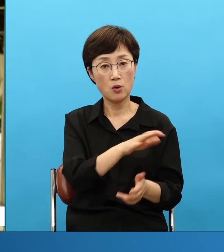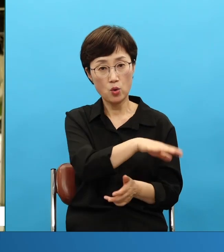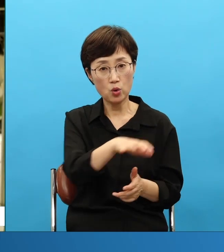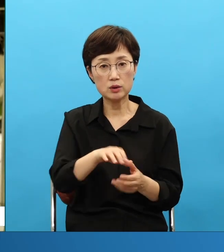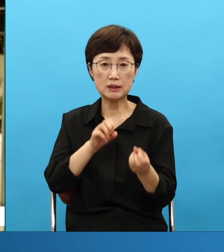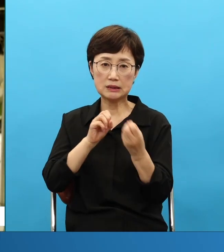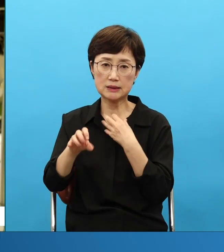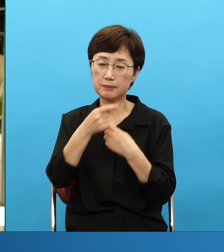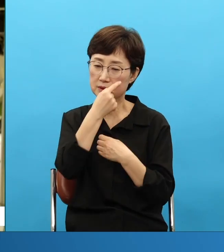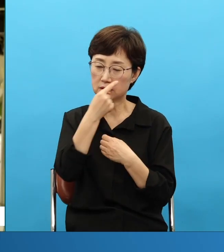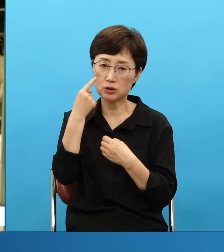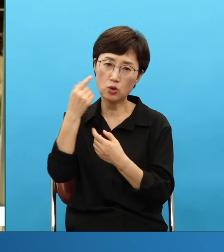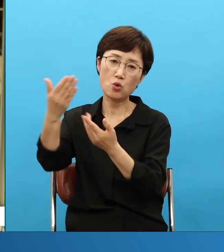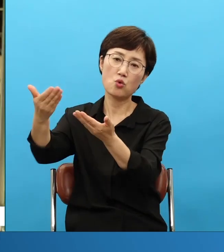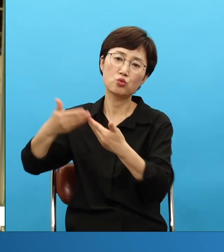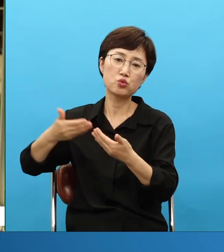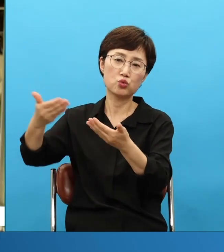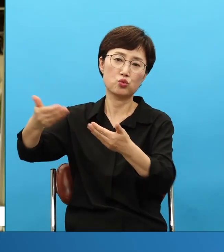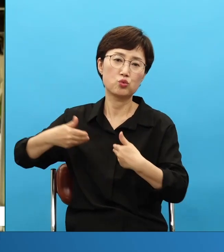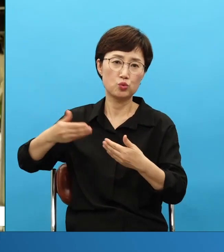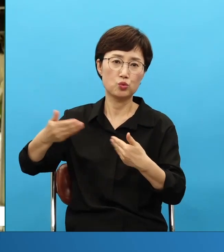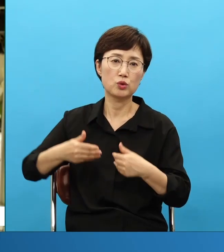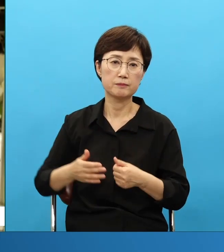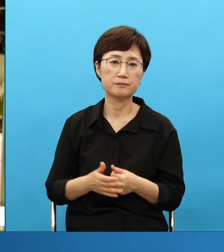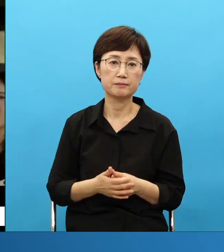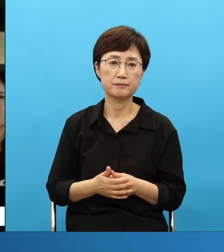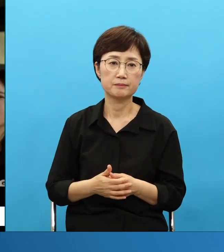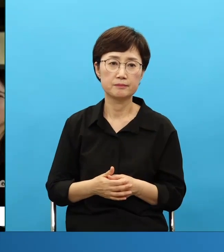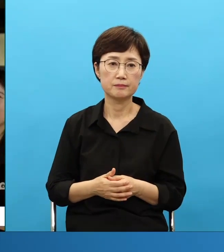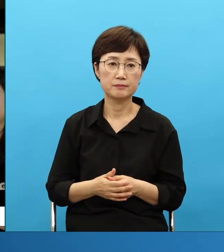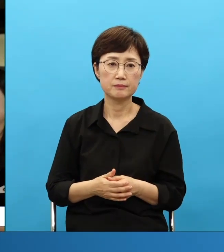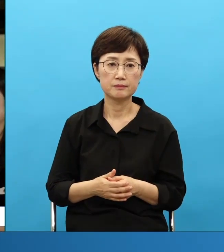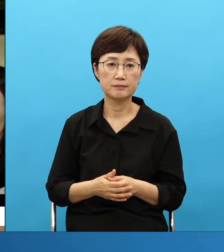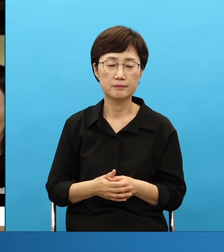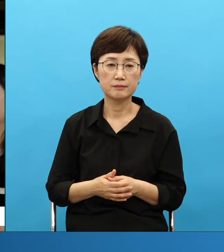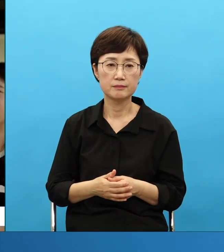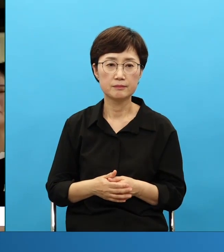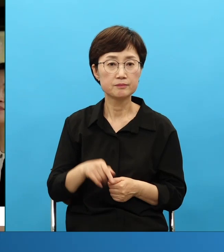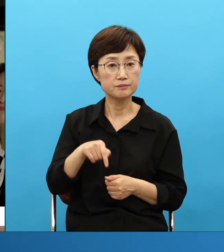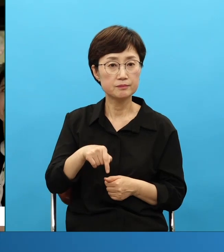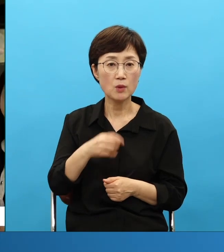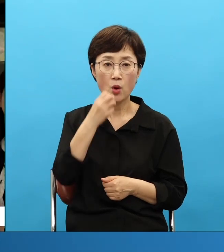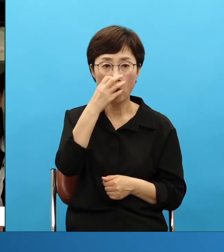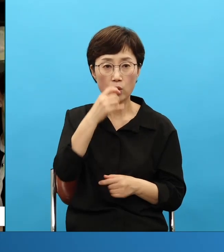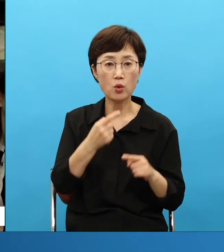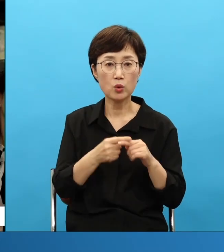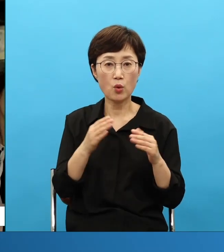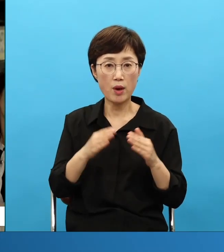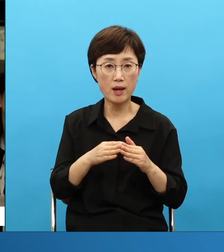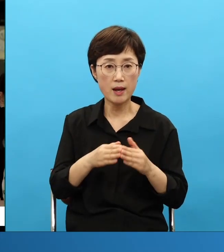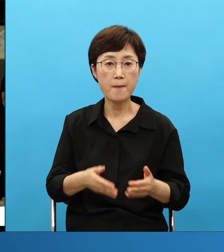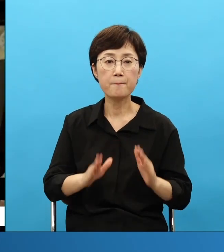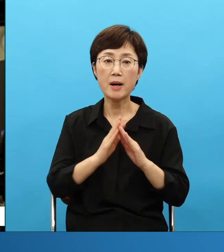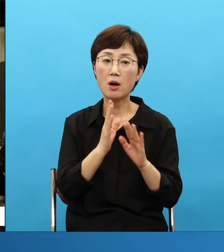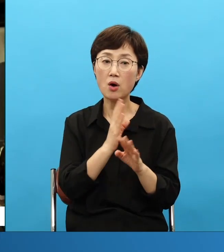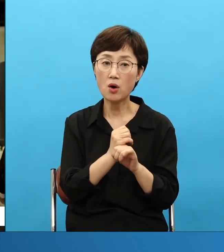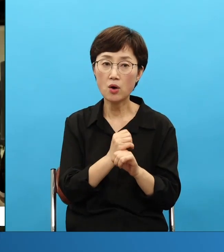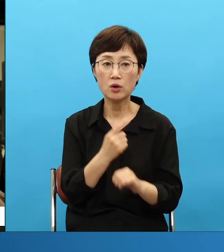많은 응답과 증거들을 주시게 됐어요. 사실 저희 홍콩 교회가